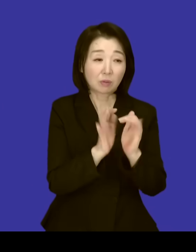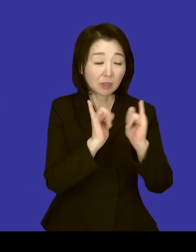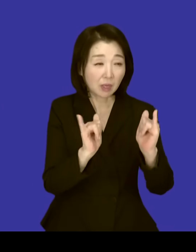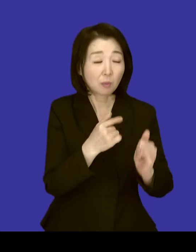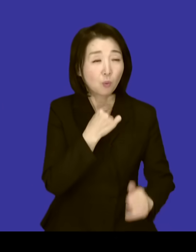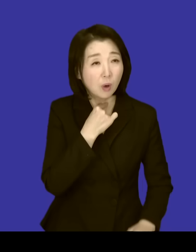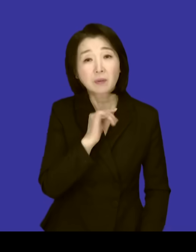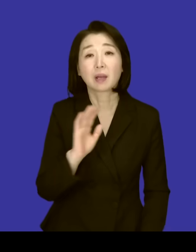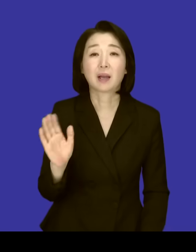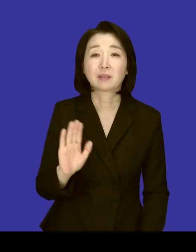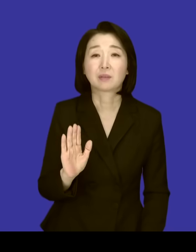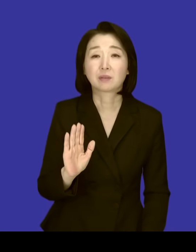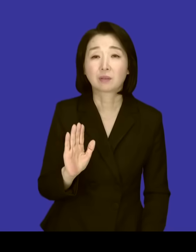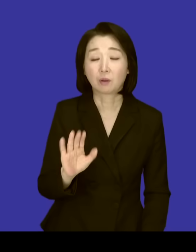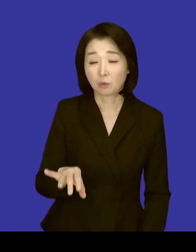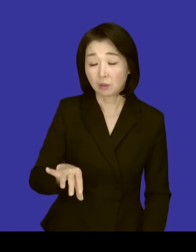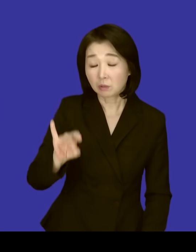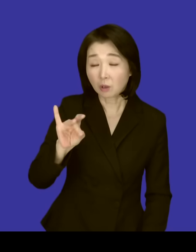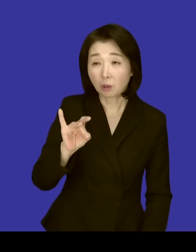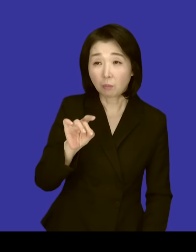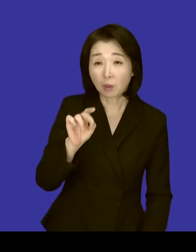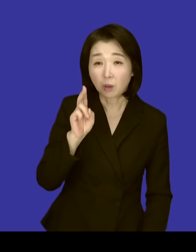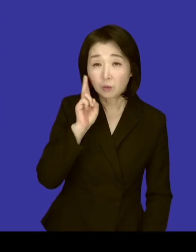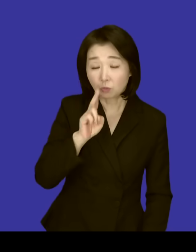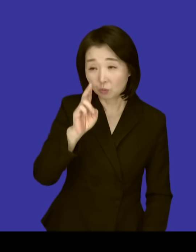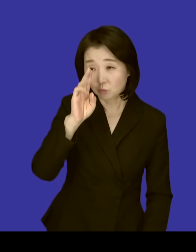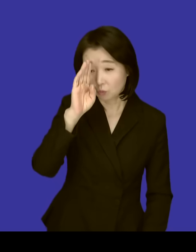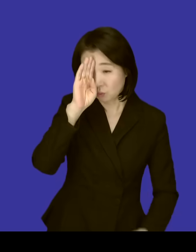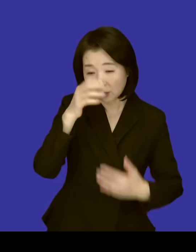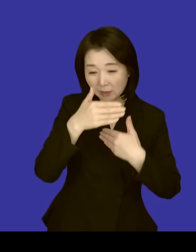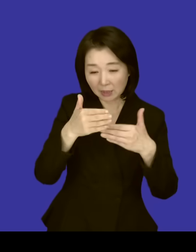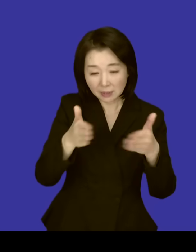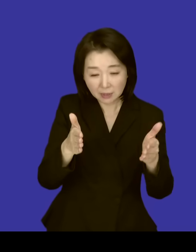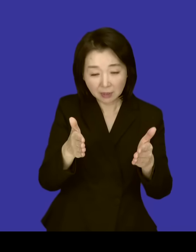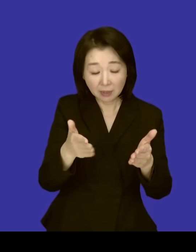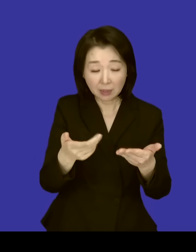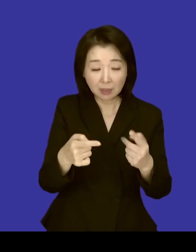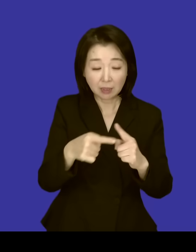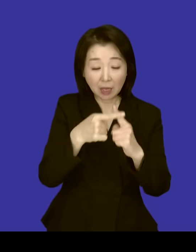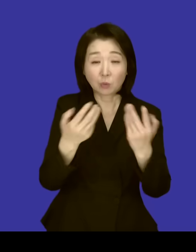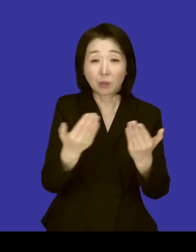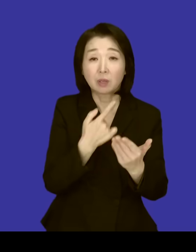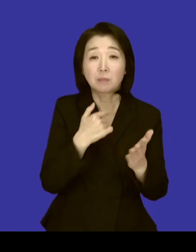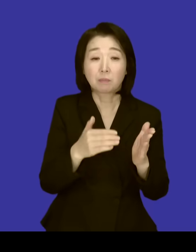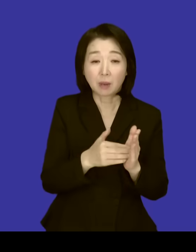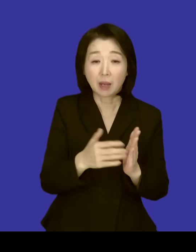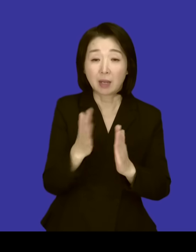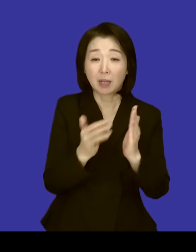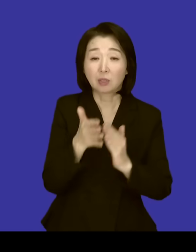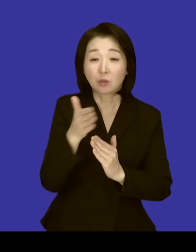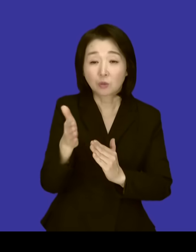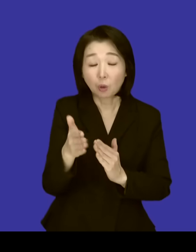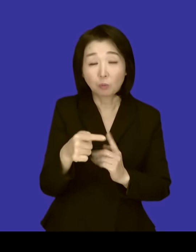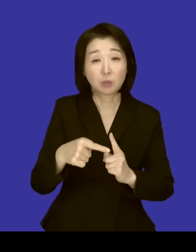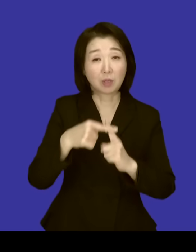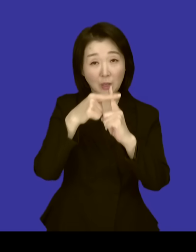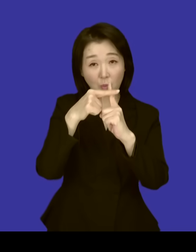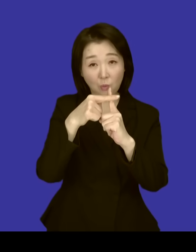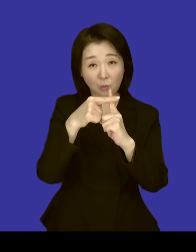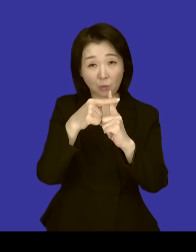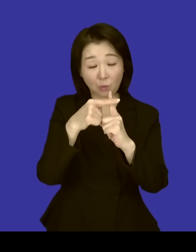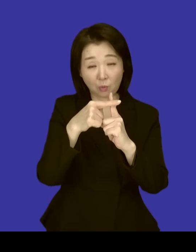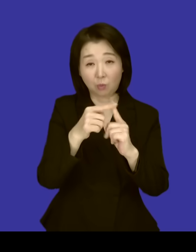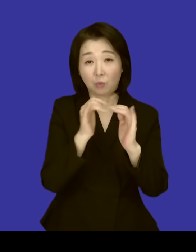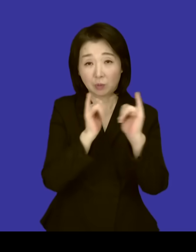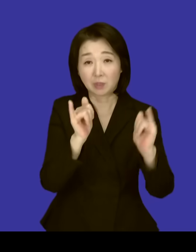처음부터. 처음에는 중환자실 간호사로 일하면서 가정 전문 간호사라는 게 있어요. 그건